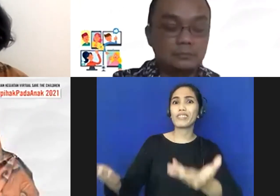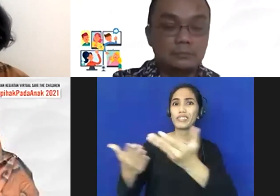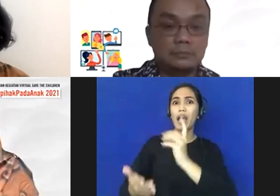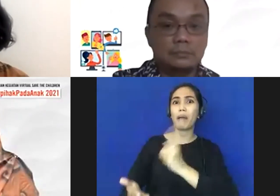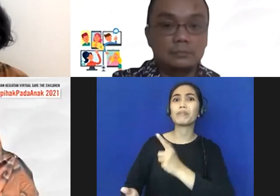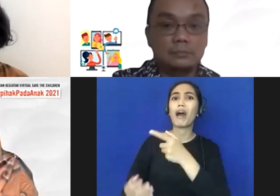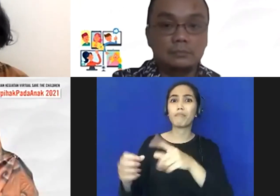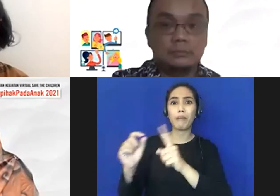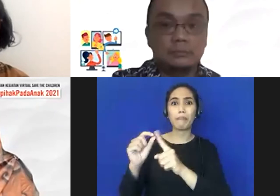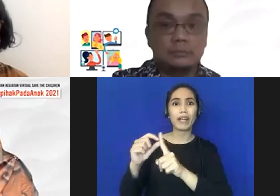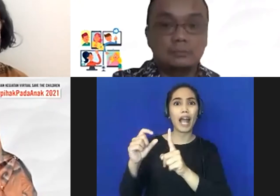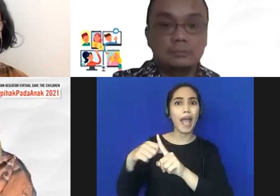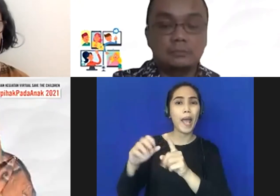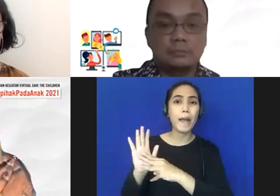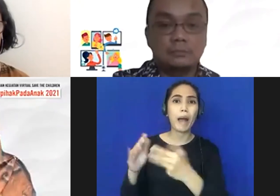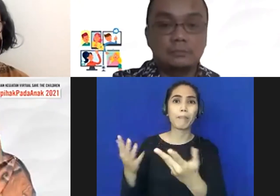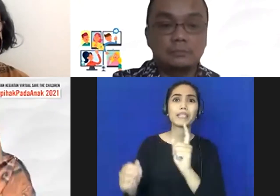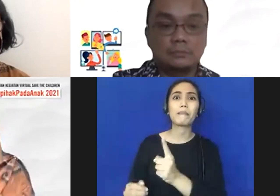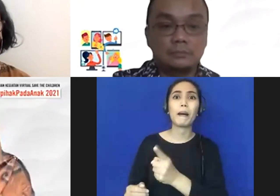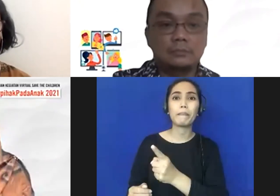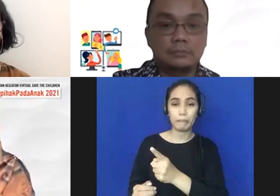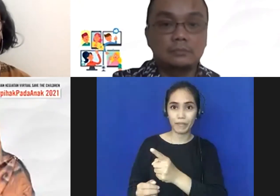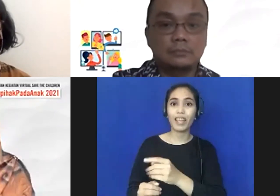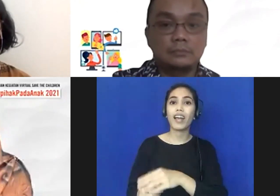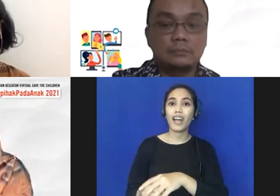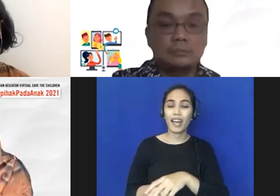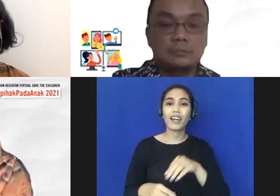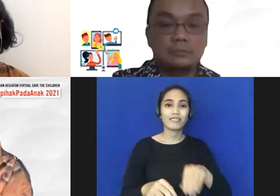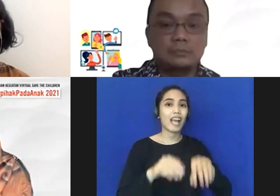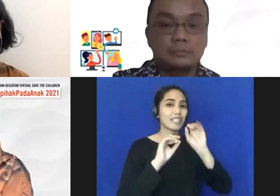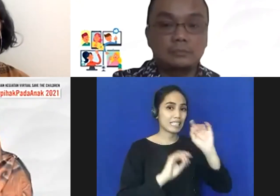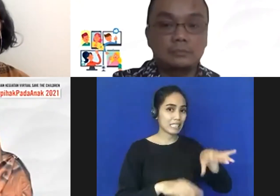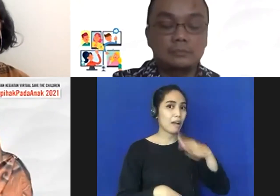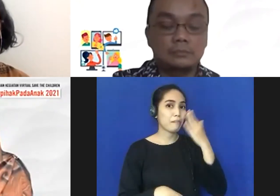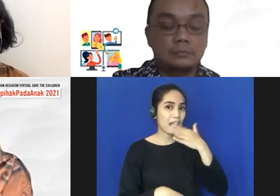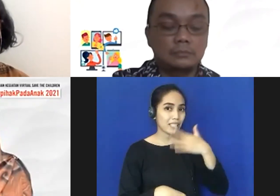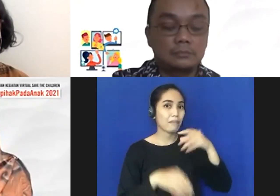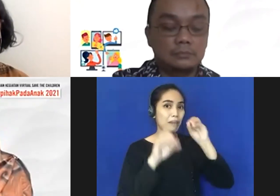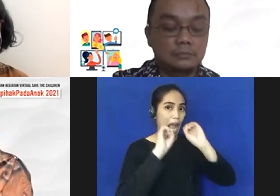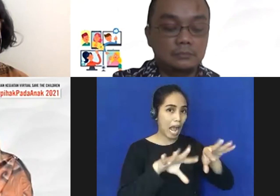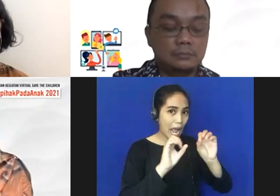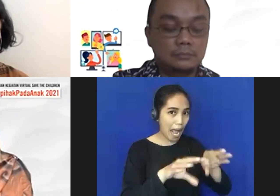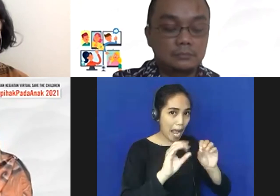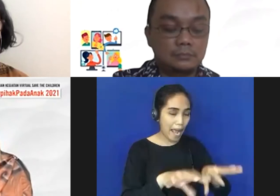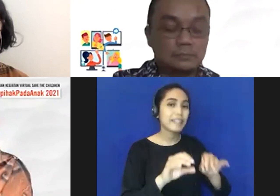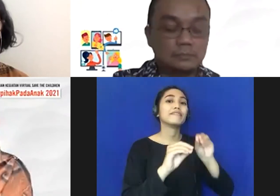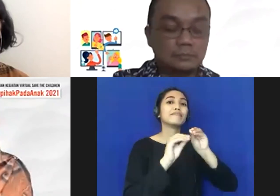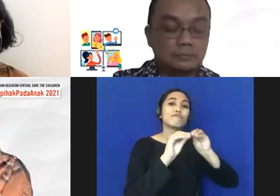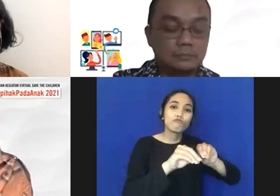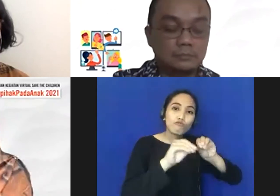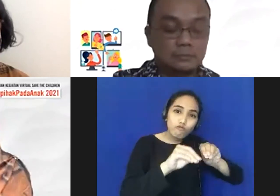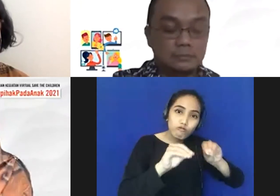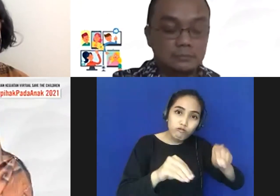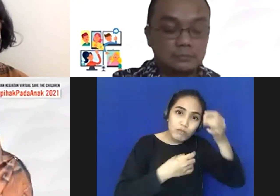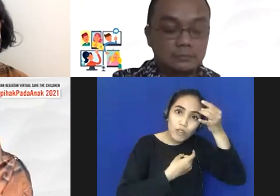kita sesuaikan tentu dengan usia anak dan kondisi anak memberikan informasi. Tapi jangan kita karena kita takut